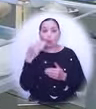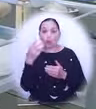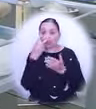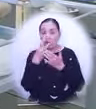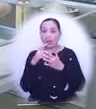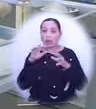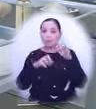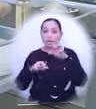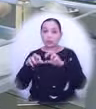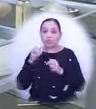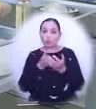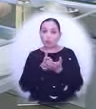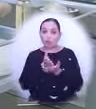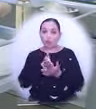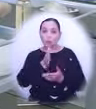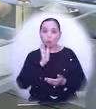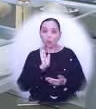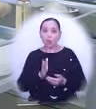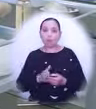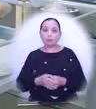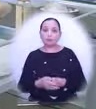massaj yo'nalishi bo'ylab.